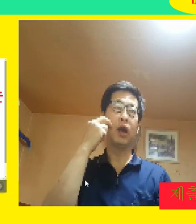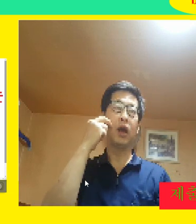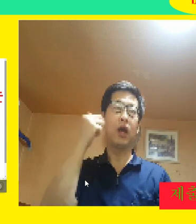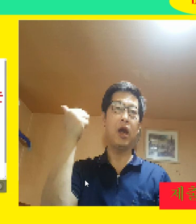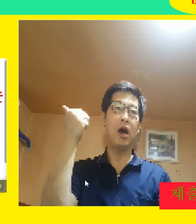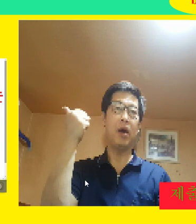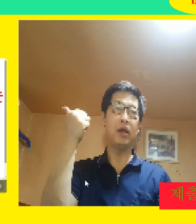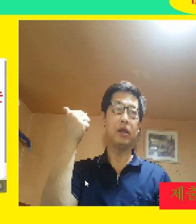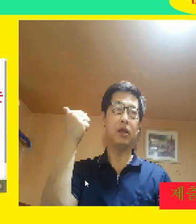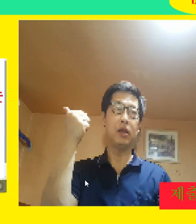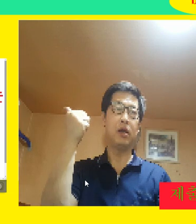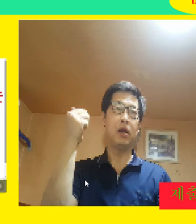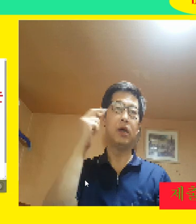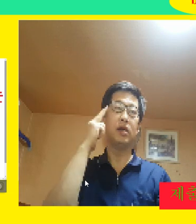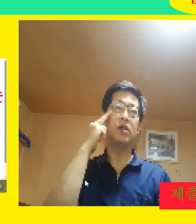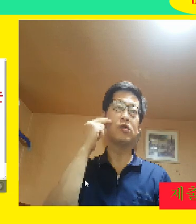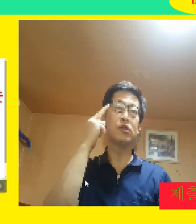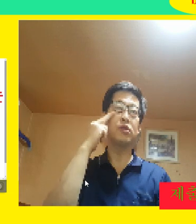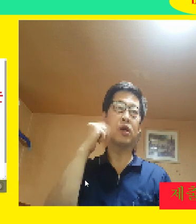익숙해야만